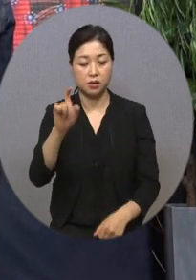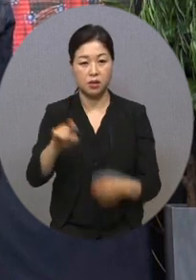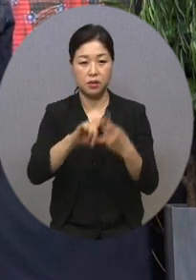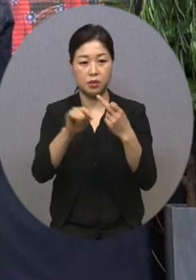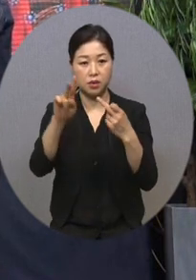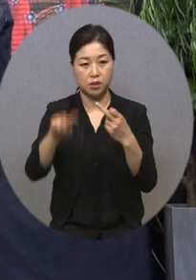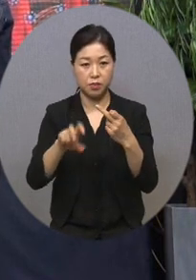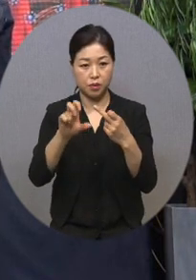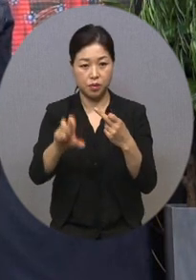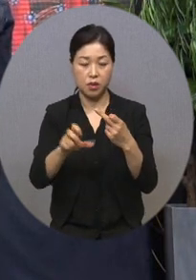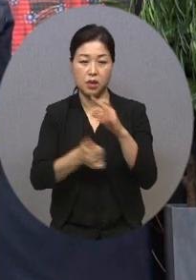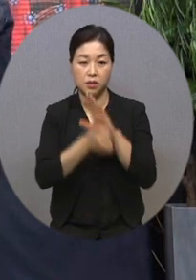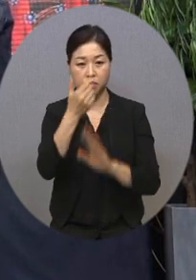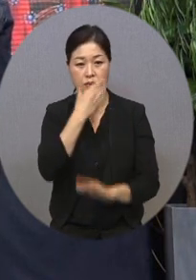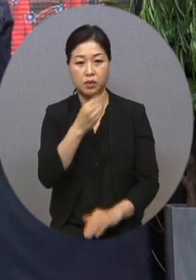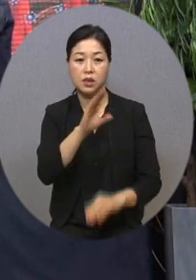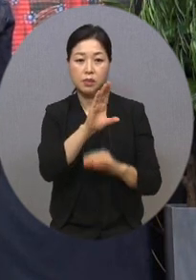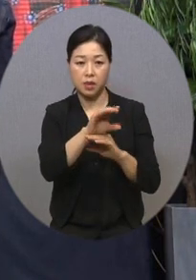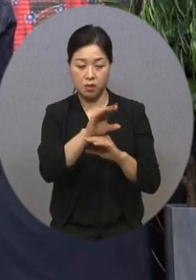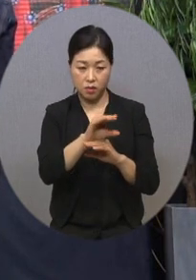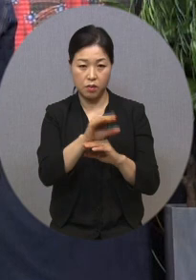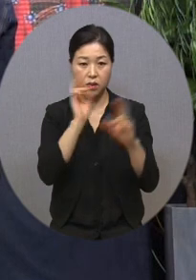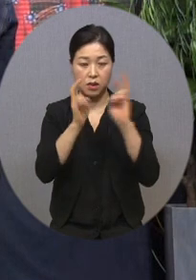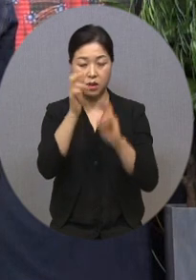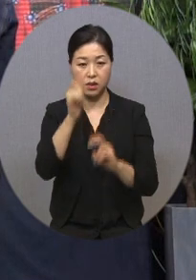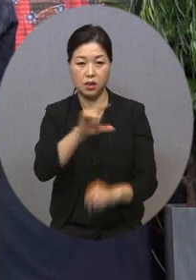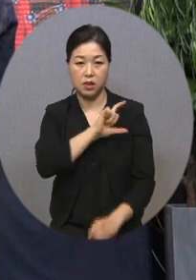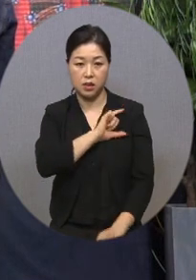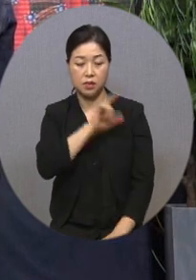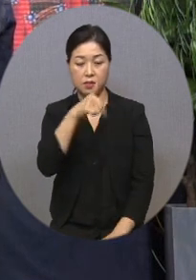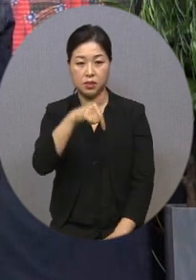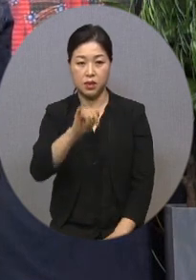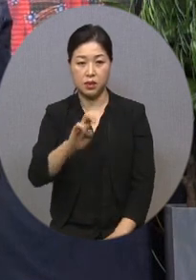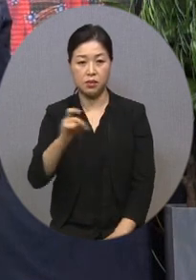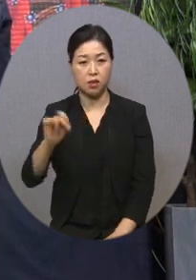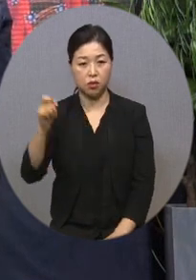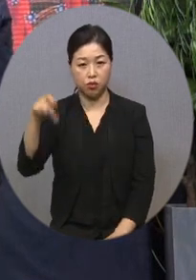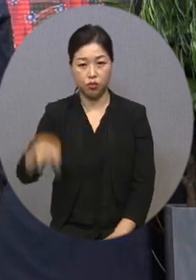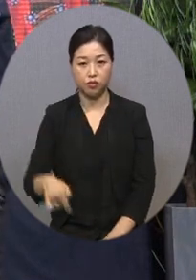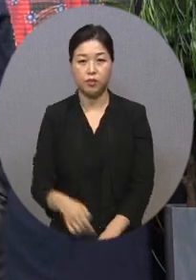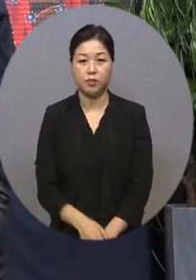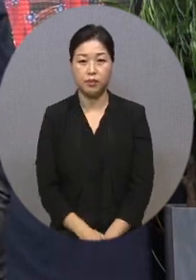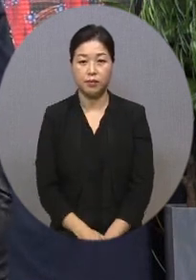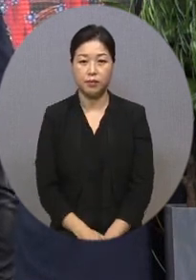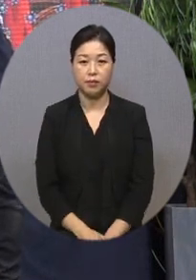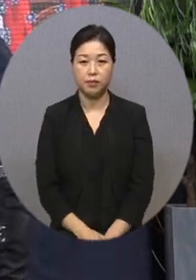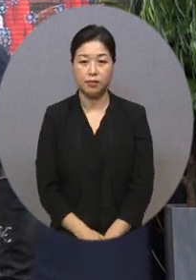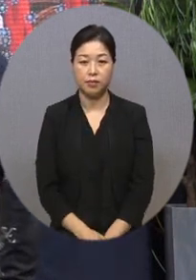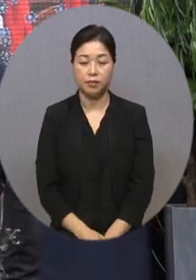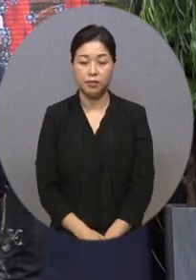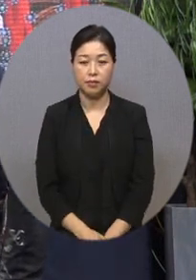25일 희망복지방송 사장 김선우.